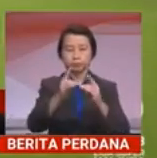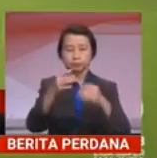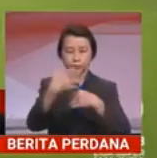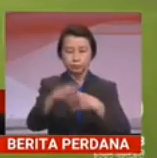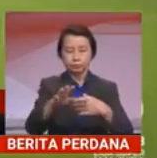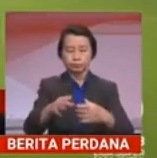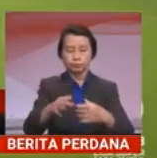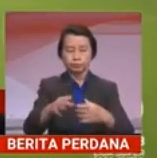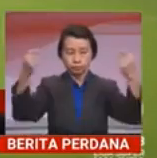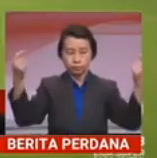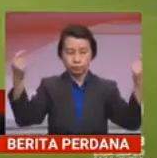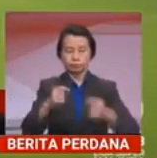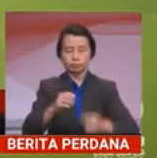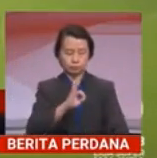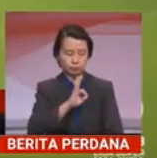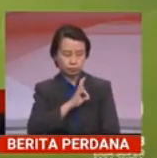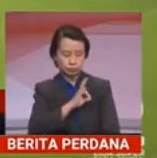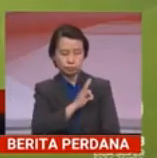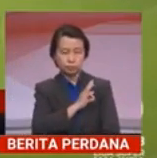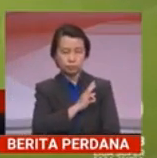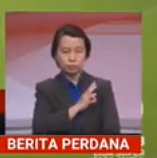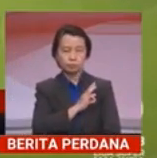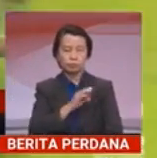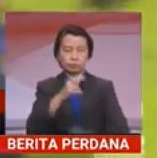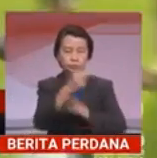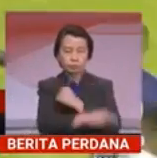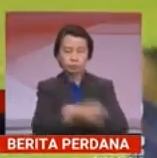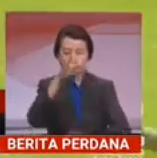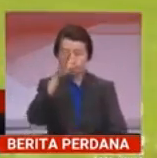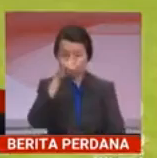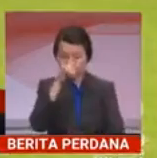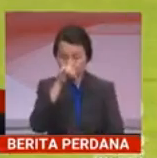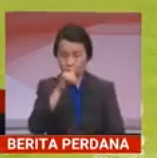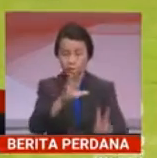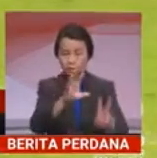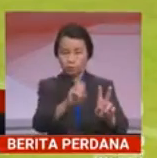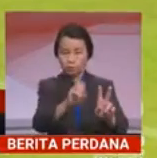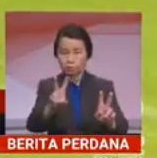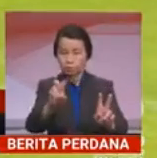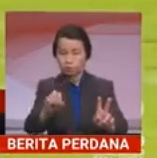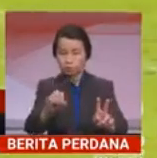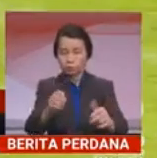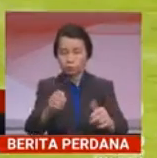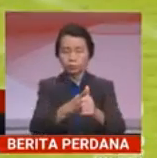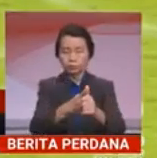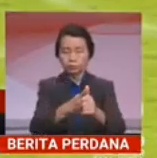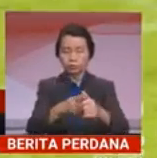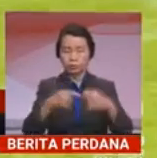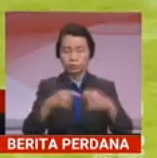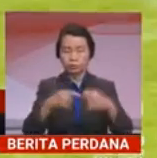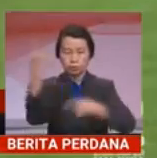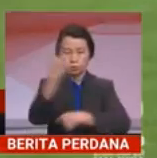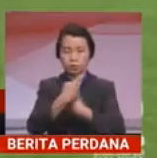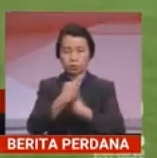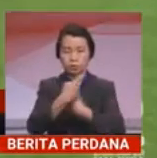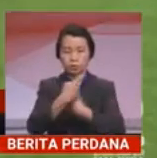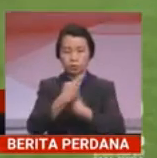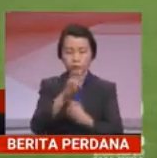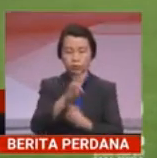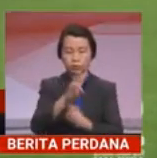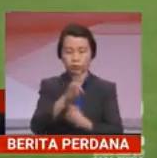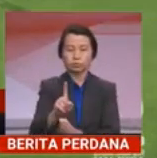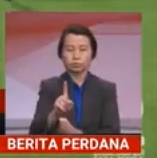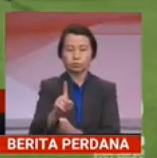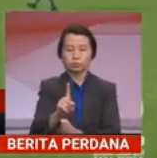selepas istiadat darjah bintang dan pingat kebesaran Negeri Melaka 2020 sesi pertama sempena sambutan hari jadi